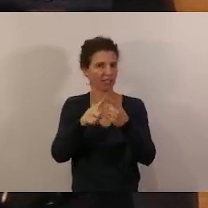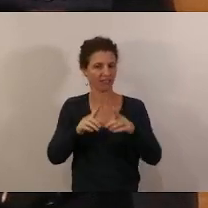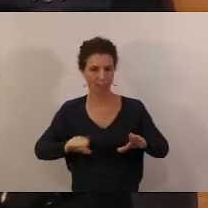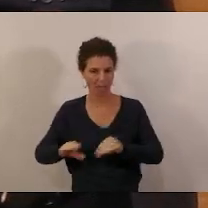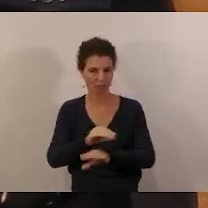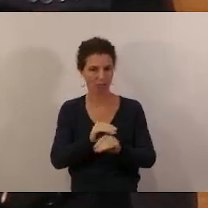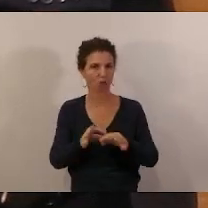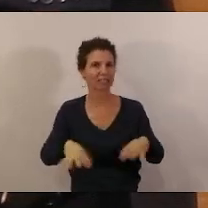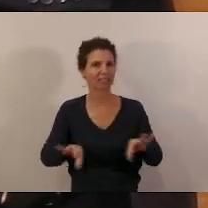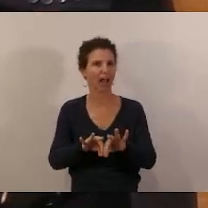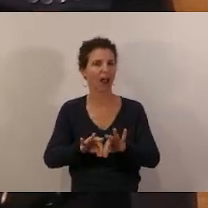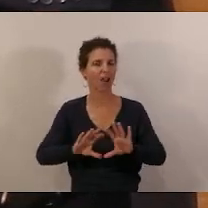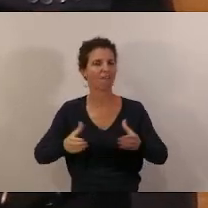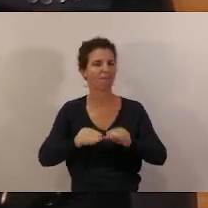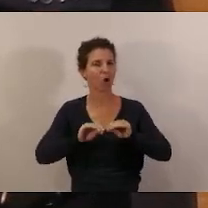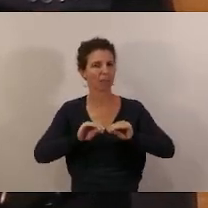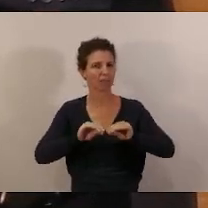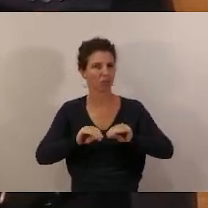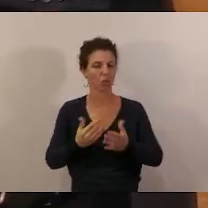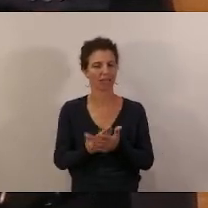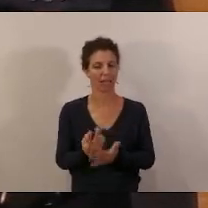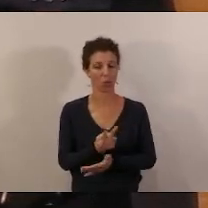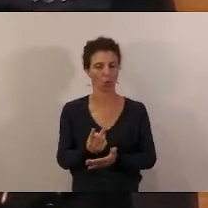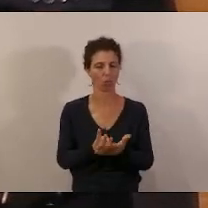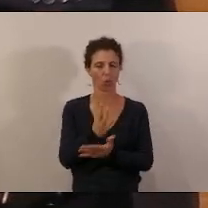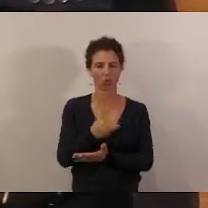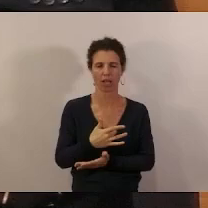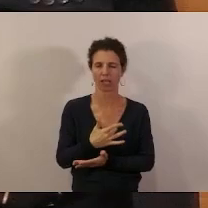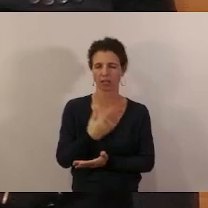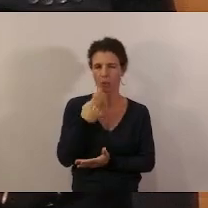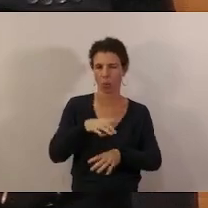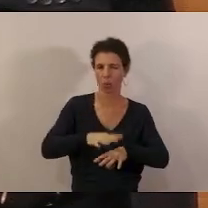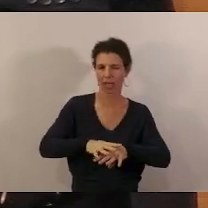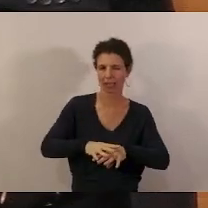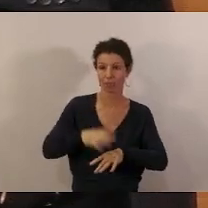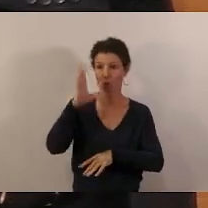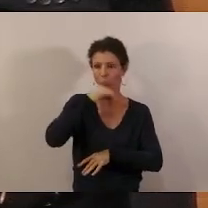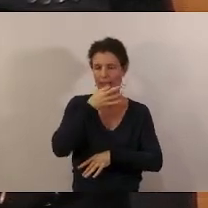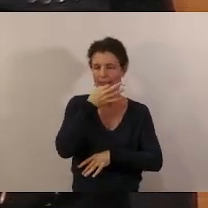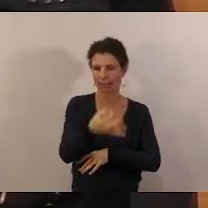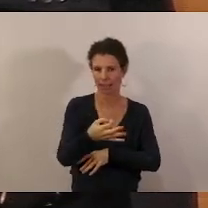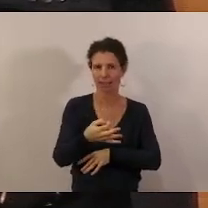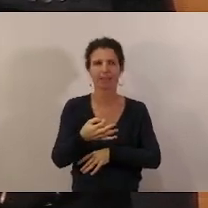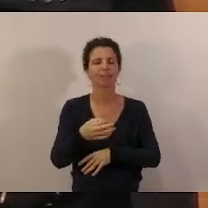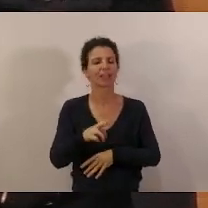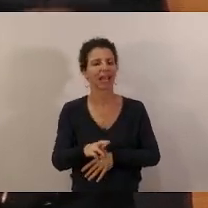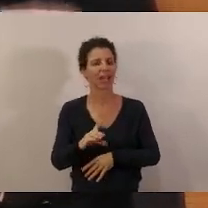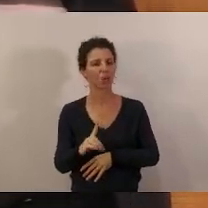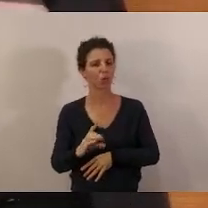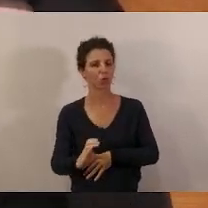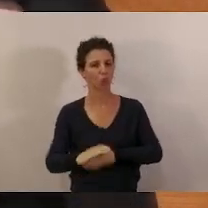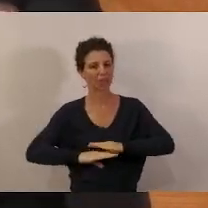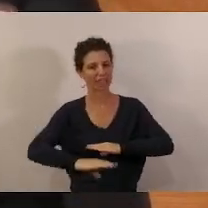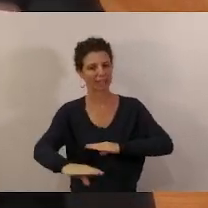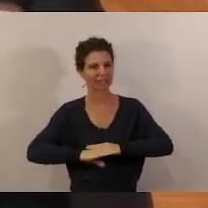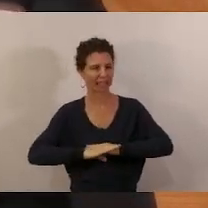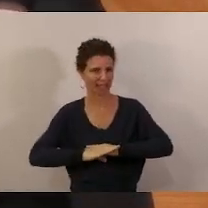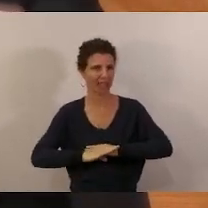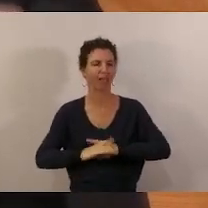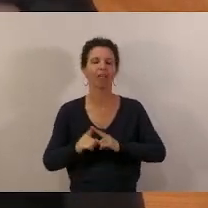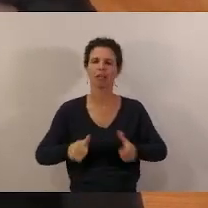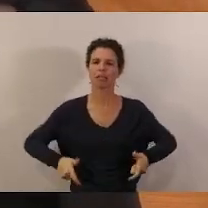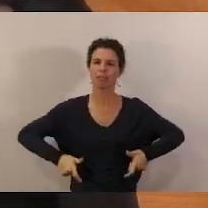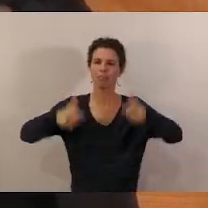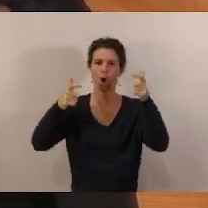c'est deux projets très intéressants sur notre quartier. J'ai oublié de préciser que c'était au rez-de-chaussée de le fameux immeuble Pierry que tout le monde